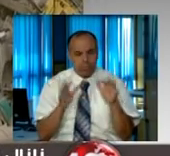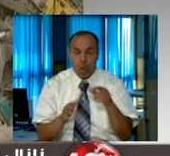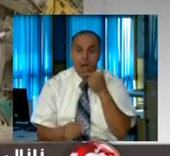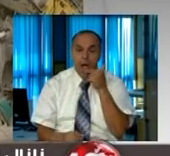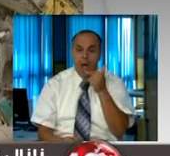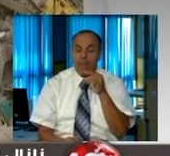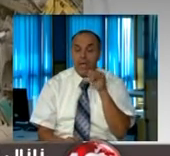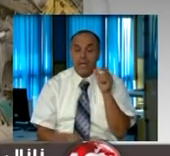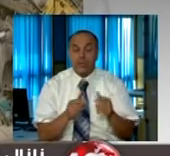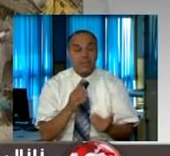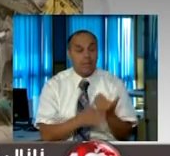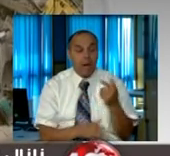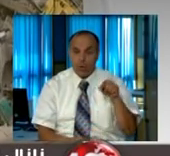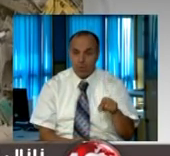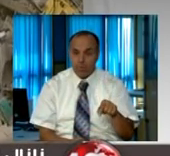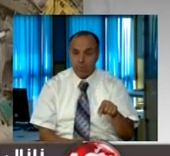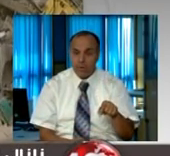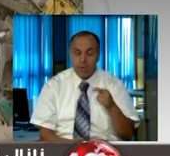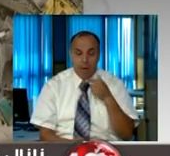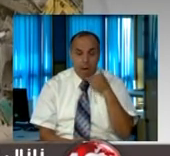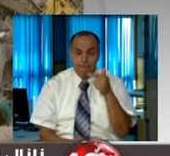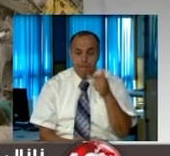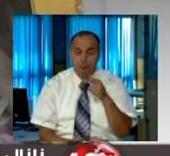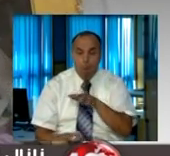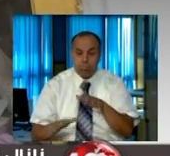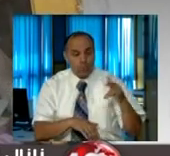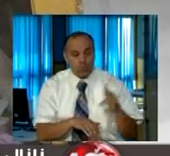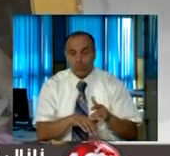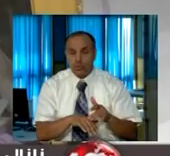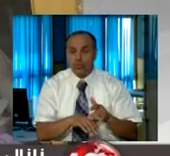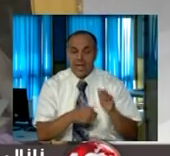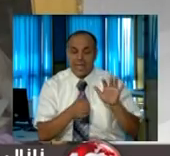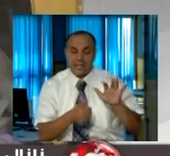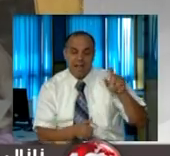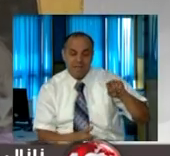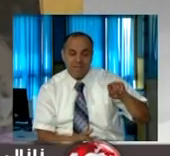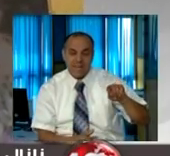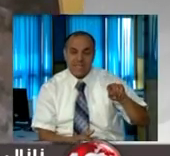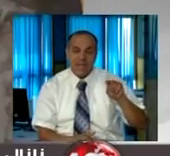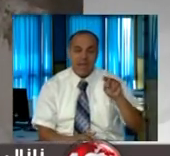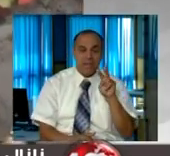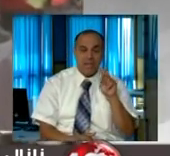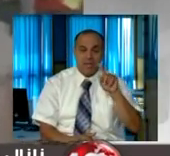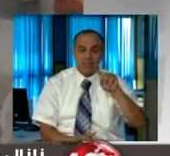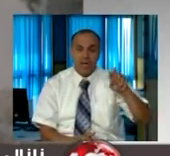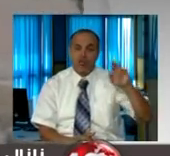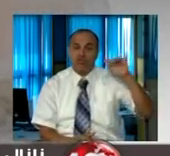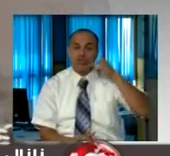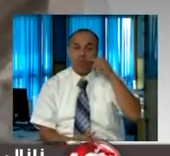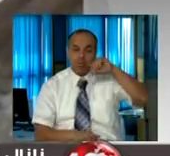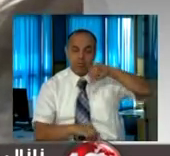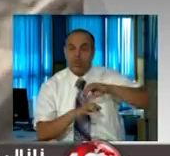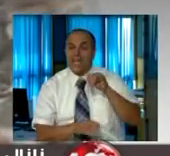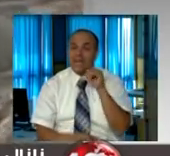وقعها الإيطاليون صباح هذا اليوم، بعد أن ضرب زلزال بلغت شدته 6.2 بمقياس ريشتر وسط